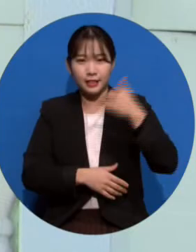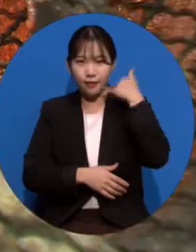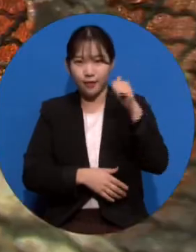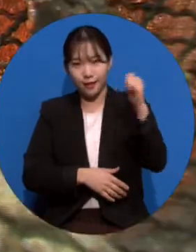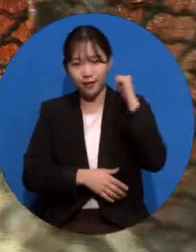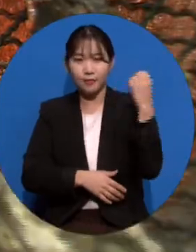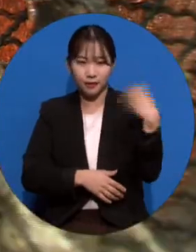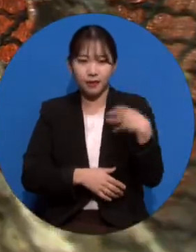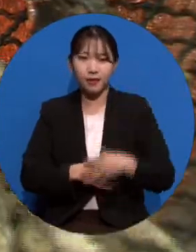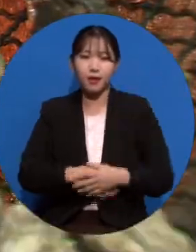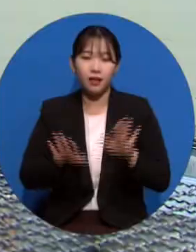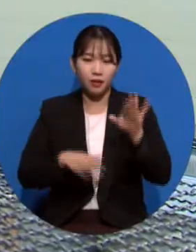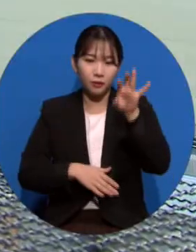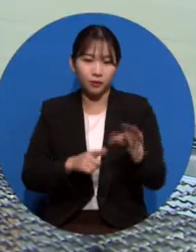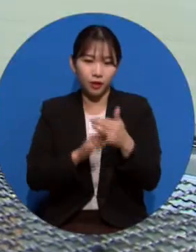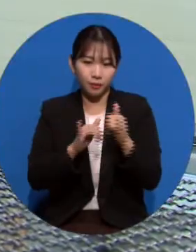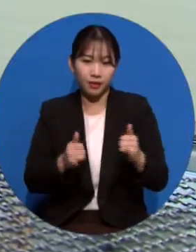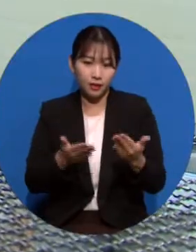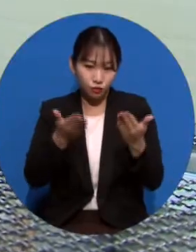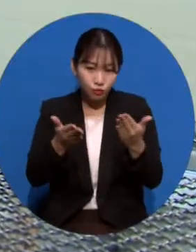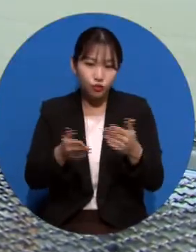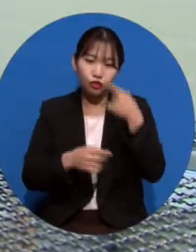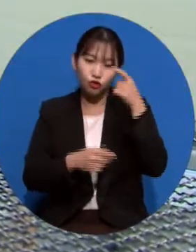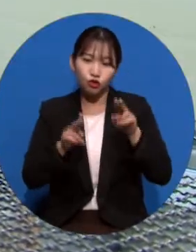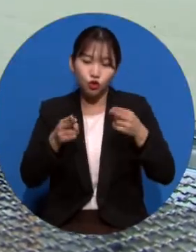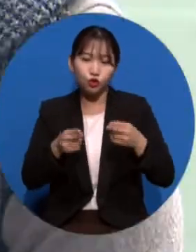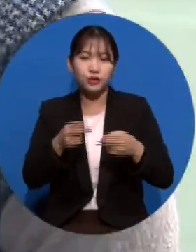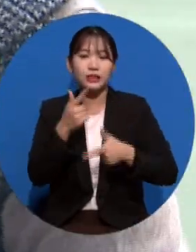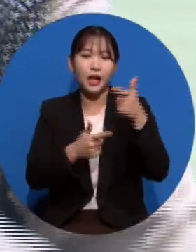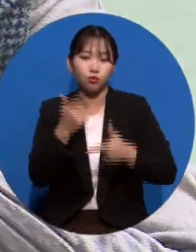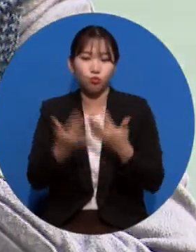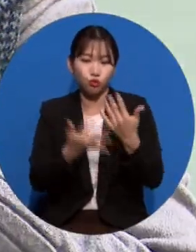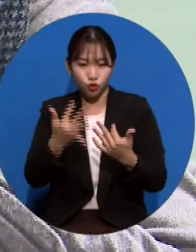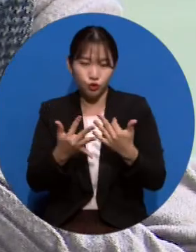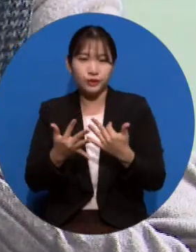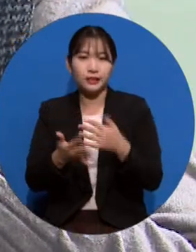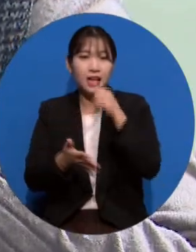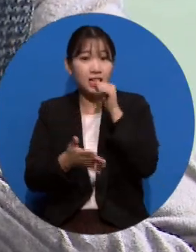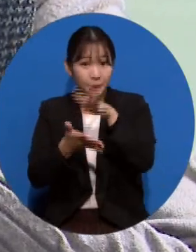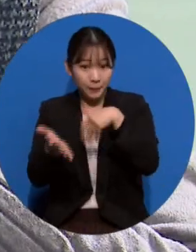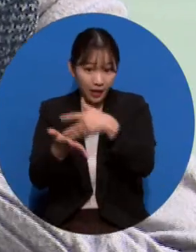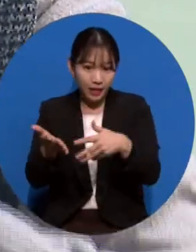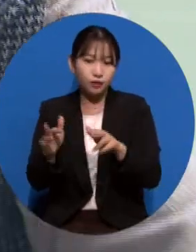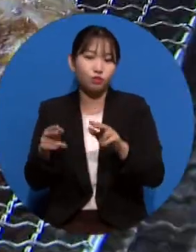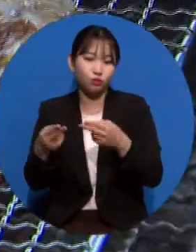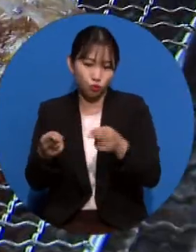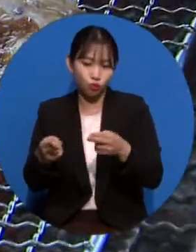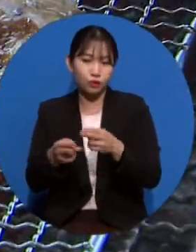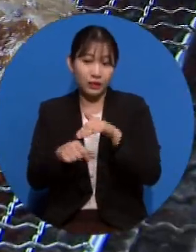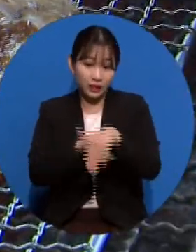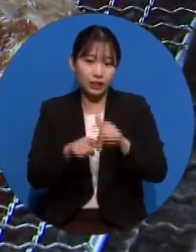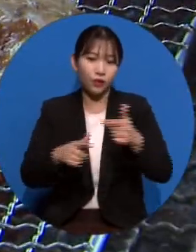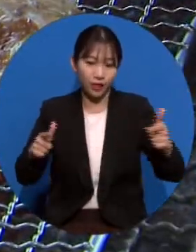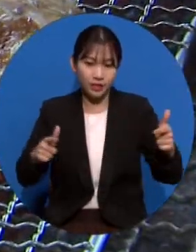가자고. 이곳 어민들이 내놓는 굴구이는 장작불로 철판으로 굽는 등 방식도 갖가지.